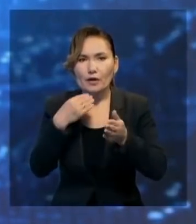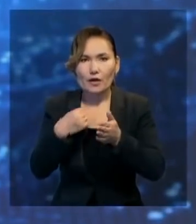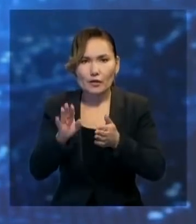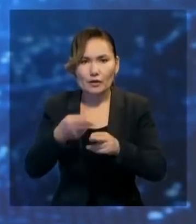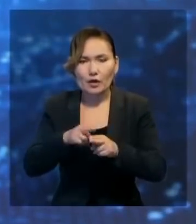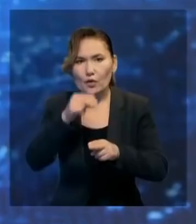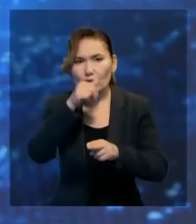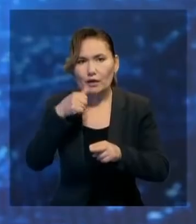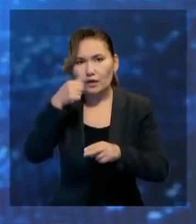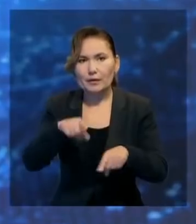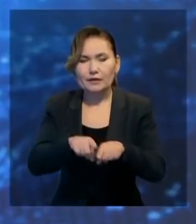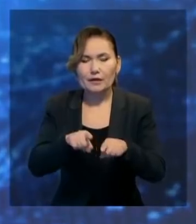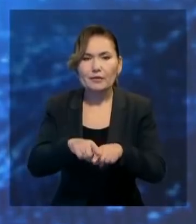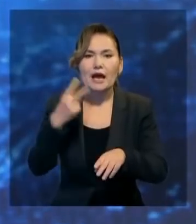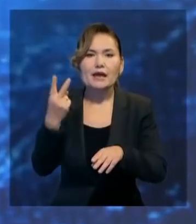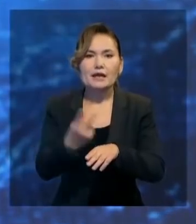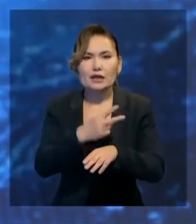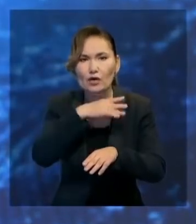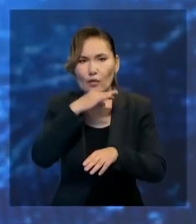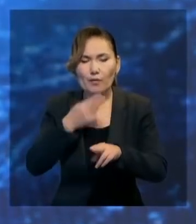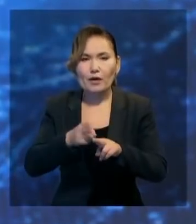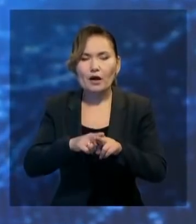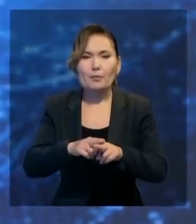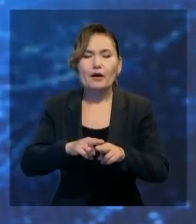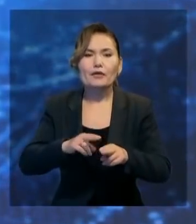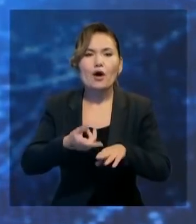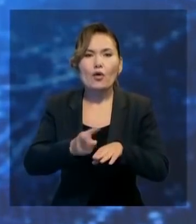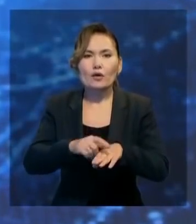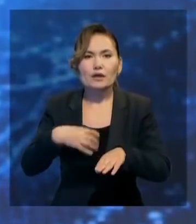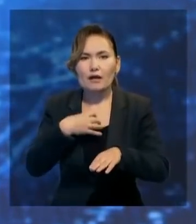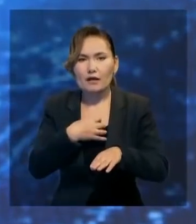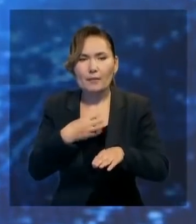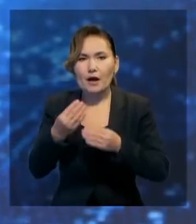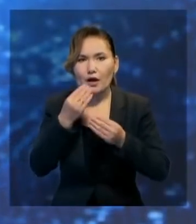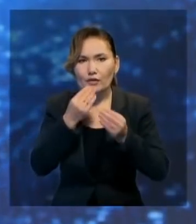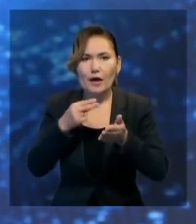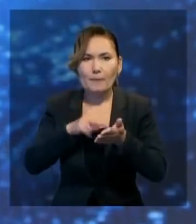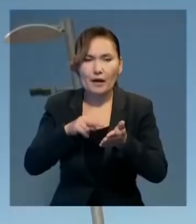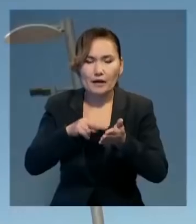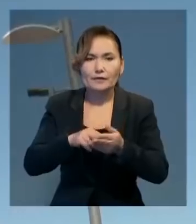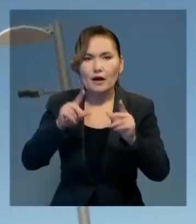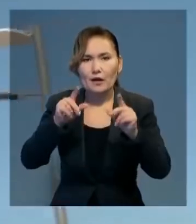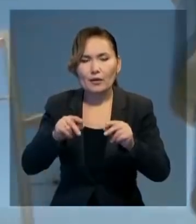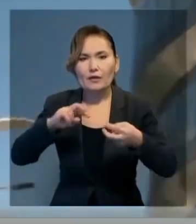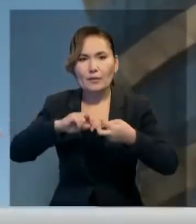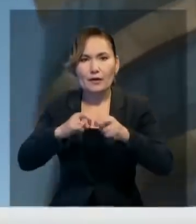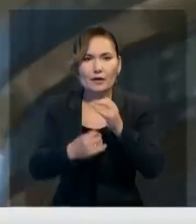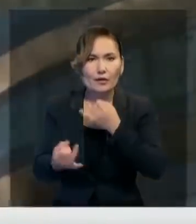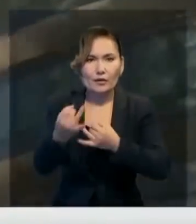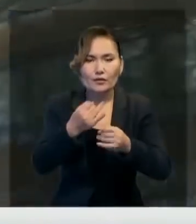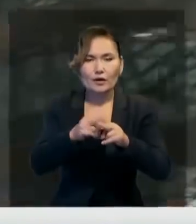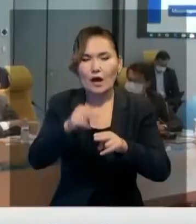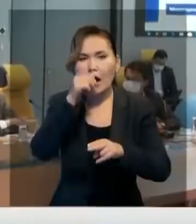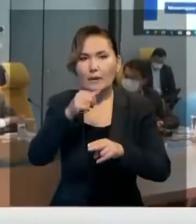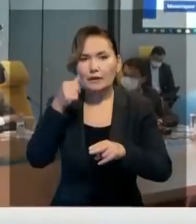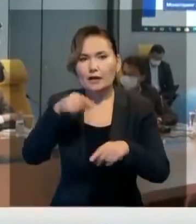өткен жылмен салыстырғанда 2 есе көп. Бұл туралы әлеуметтік маңызы бар азық-түлік бағасы мәселелері бойынша кеңес отырысында айтылды. Былтырғы